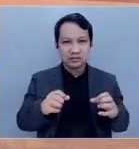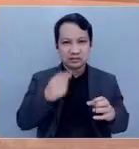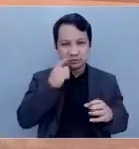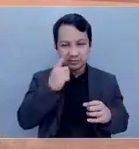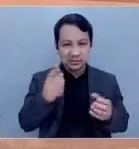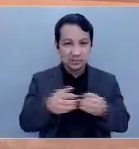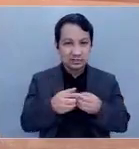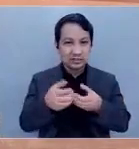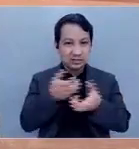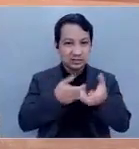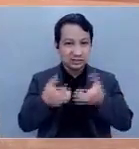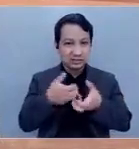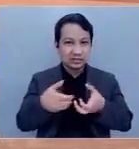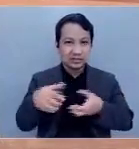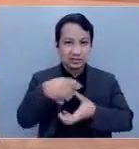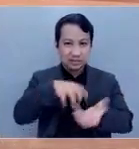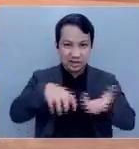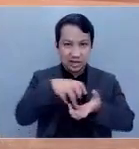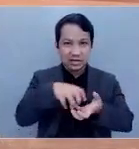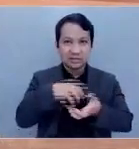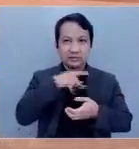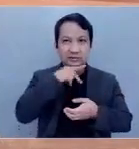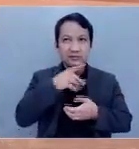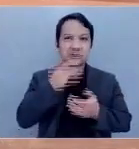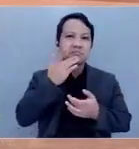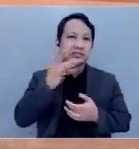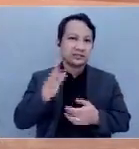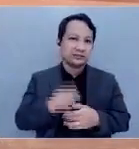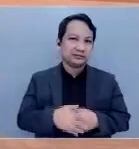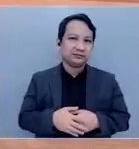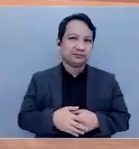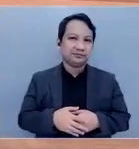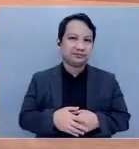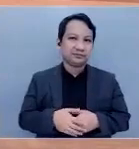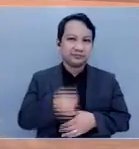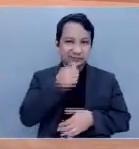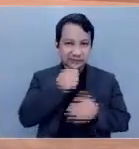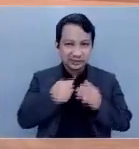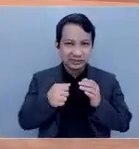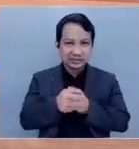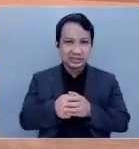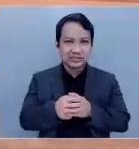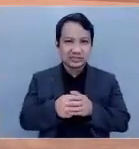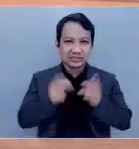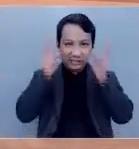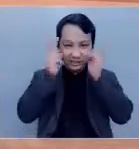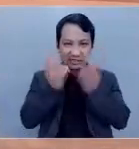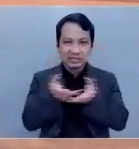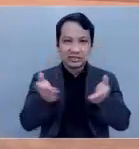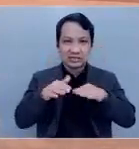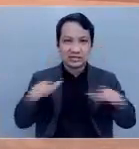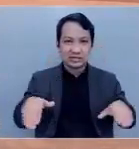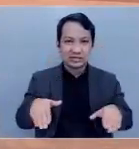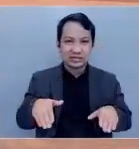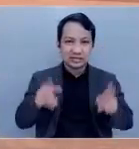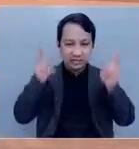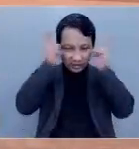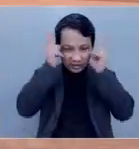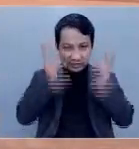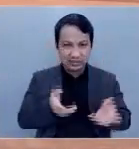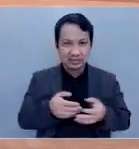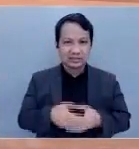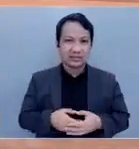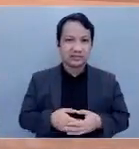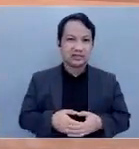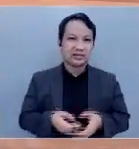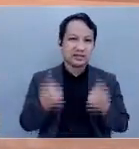nahahalo mo sa meat na masarap yung lasa niya Natatago mo yung lasa ng gulay. Para sa mga bata hindi mahilig sa veggies, di ba? Pwede niyo